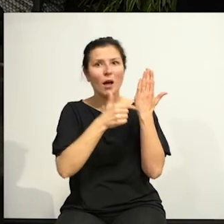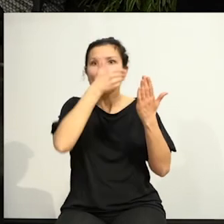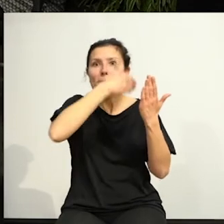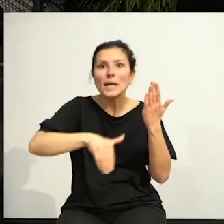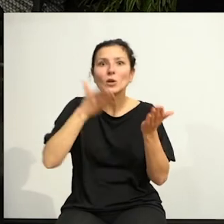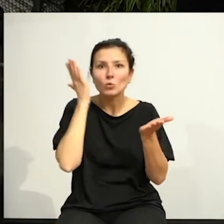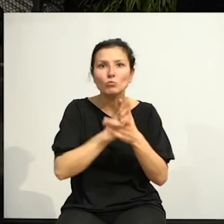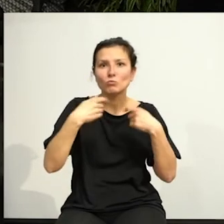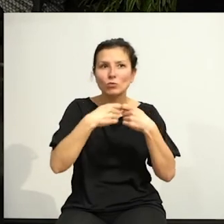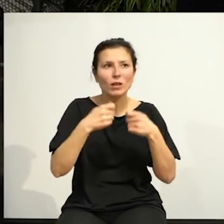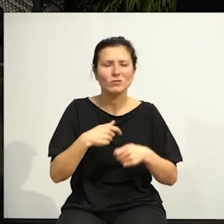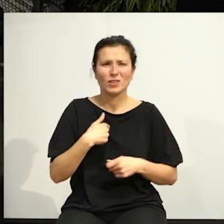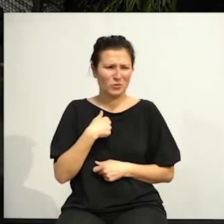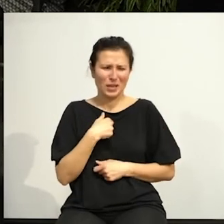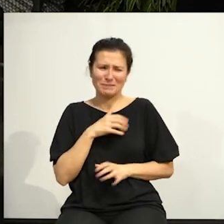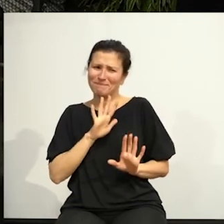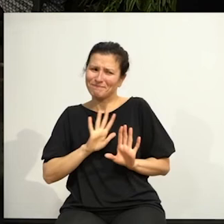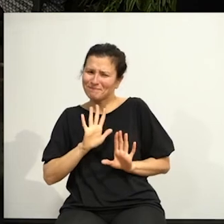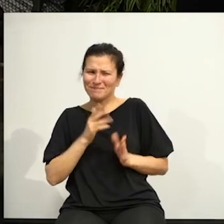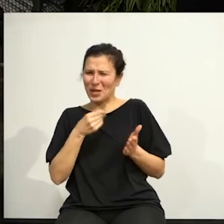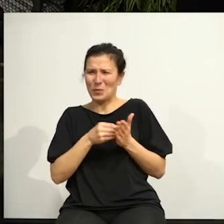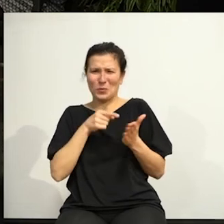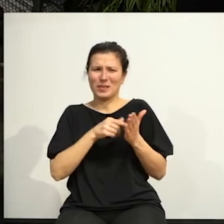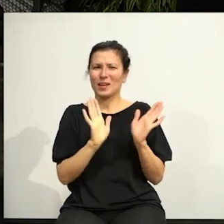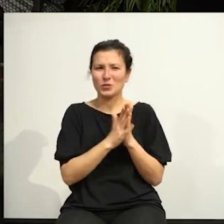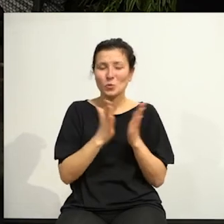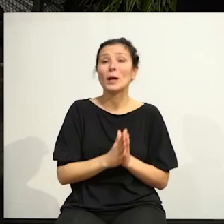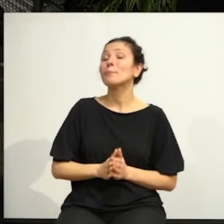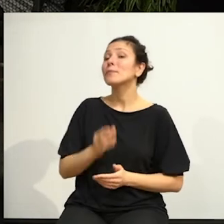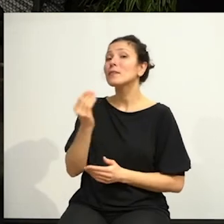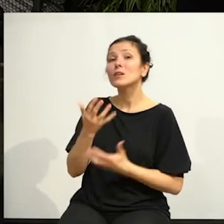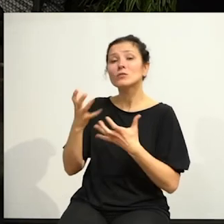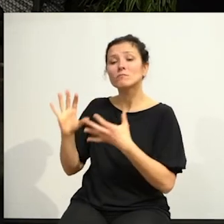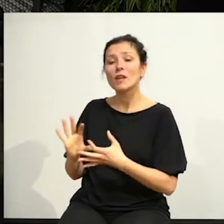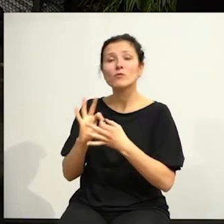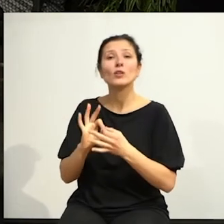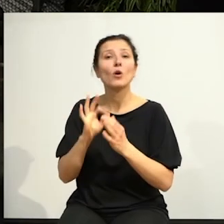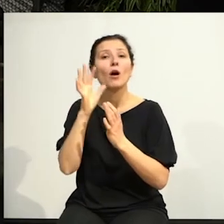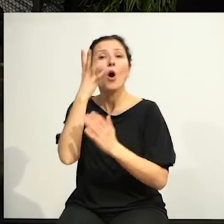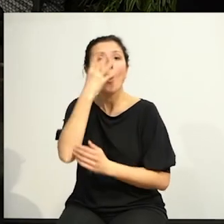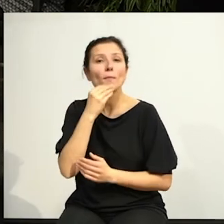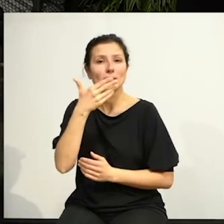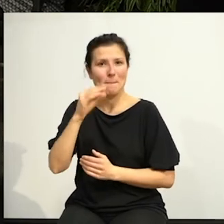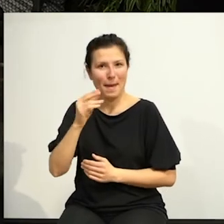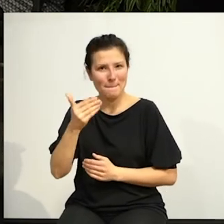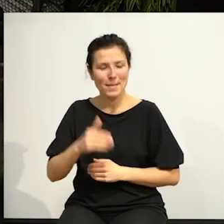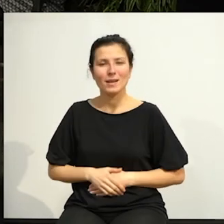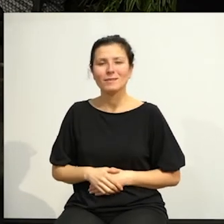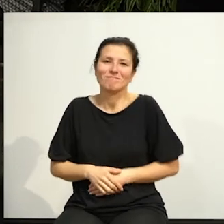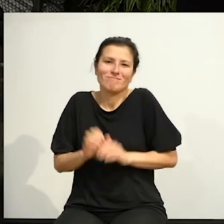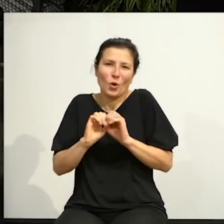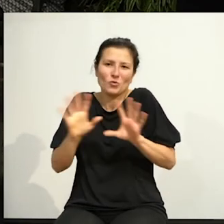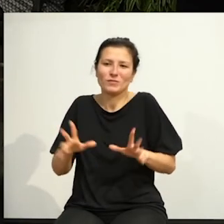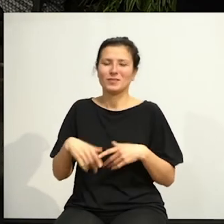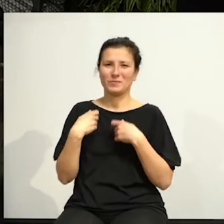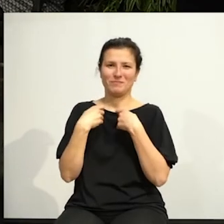takiej książki. Jeszcze chcę do tych memów się odnieść, dlatego że Oczywiście sprzedawanie